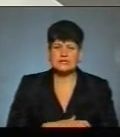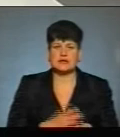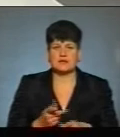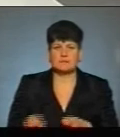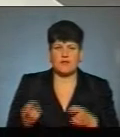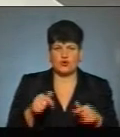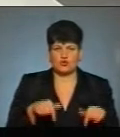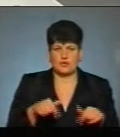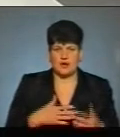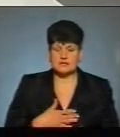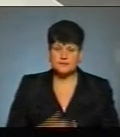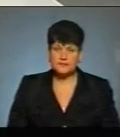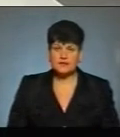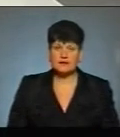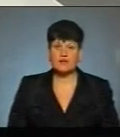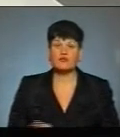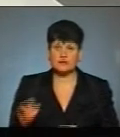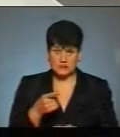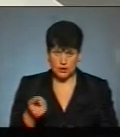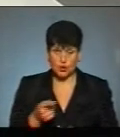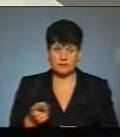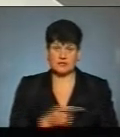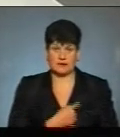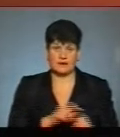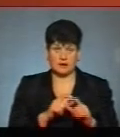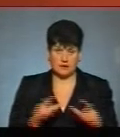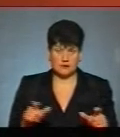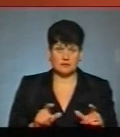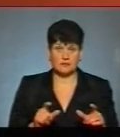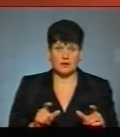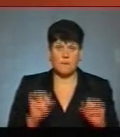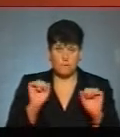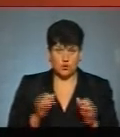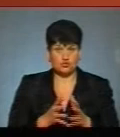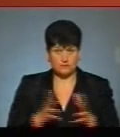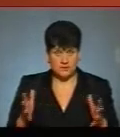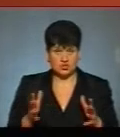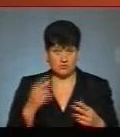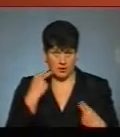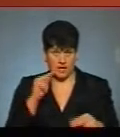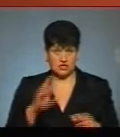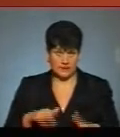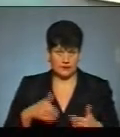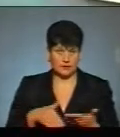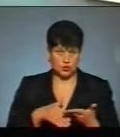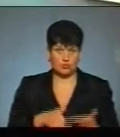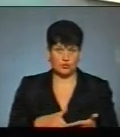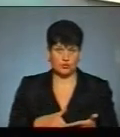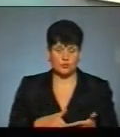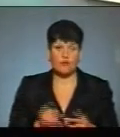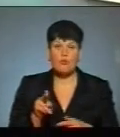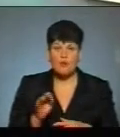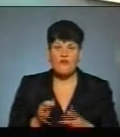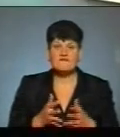бази. Тобто йдеться про те, що все ж таки в тернопільських госпітальних базах можуть більш фахово надати допомогу? По